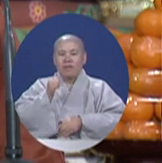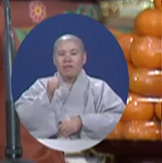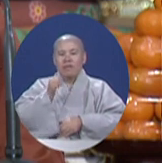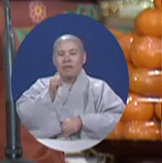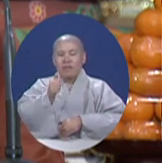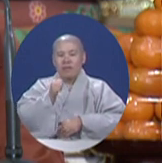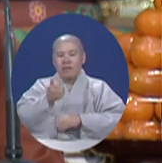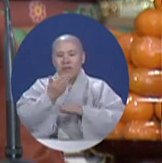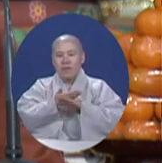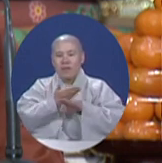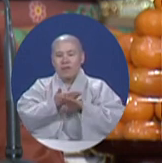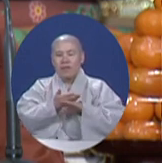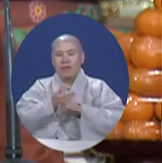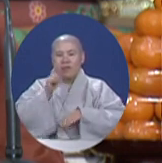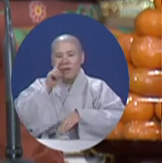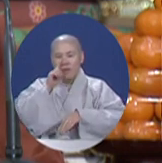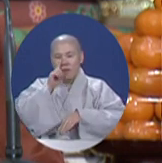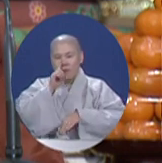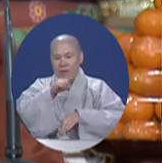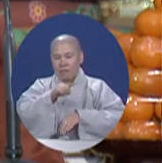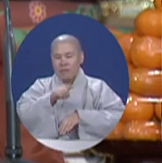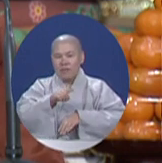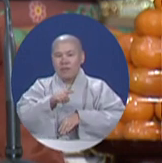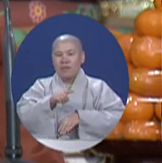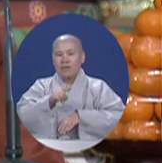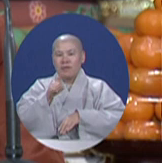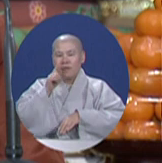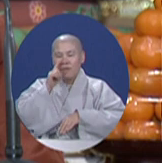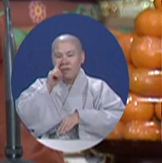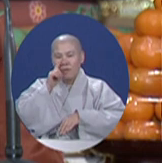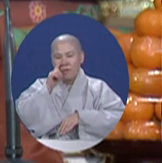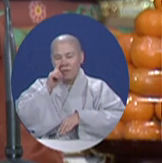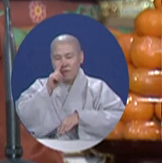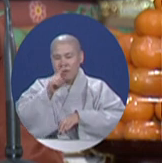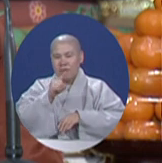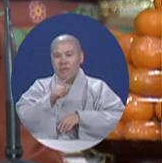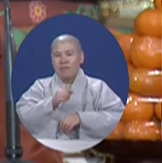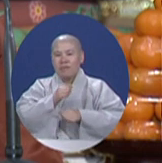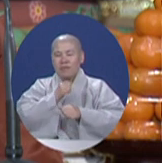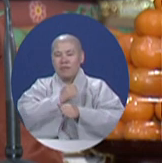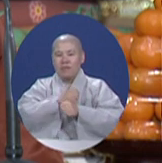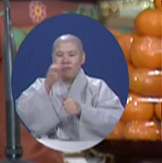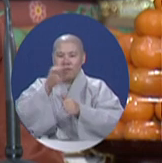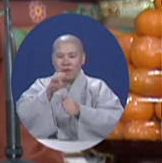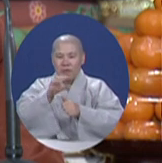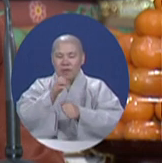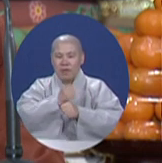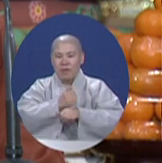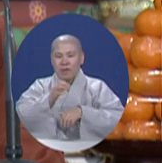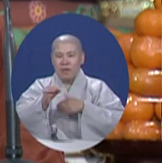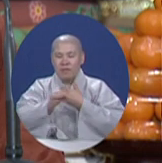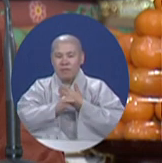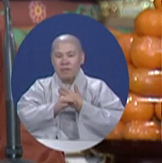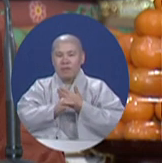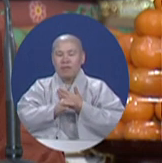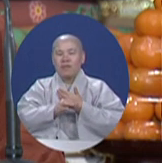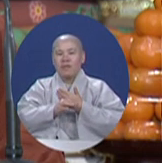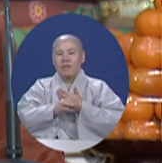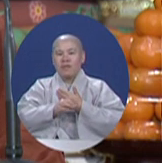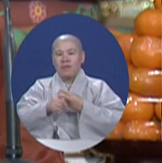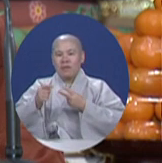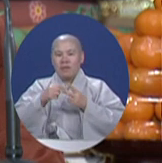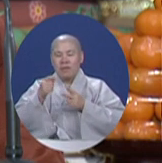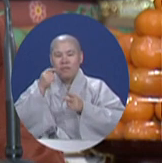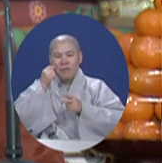다른 건 전부 나쁘다고 비판하고 막 질책하고 가관도 아니에요.